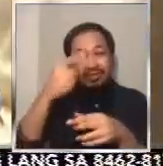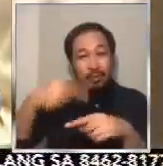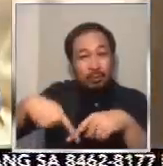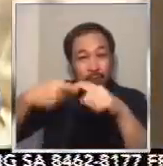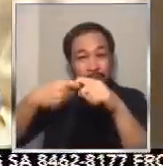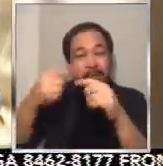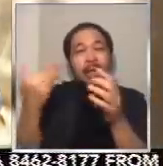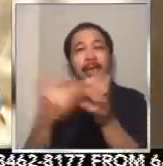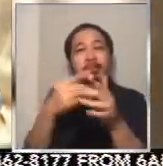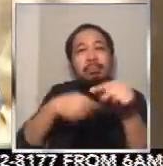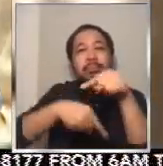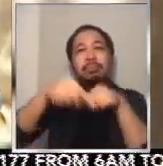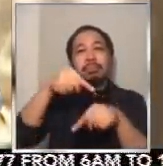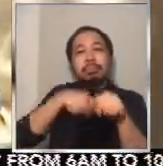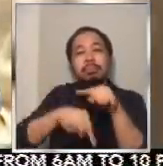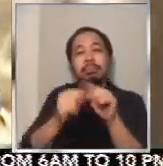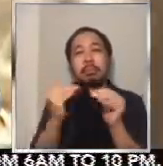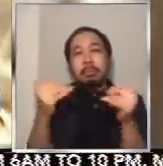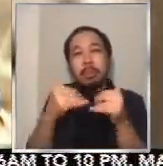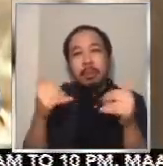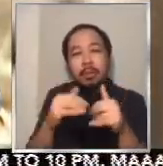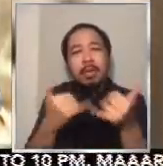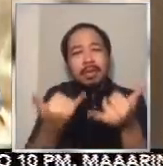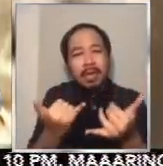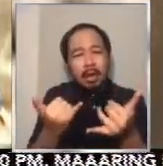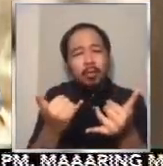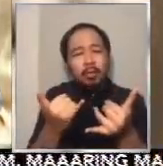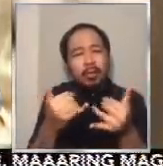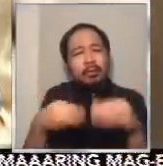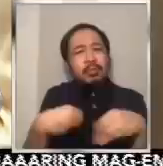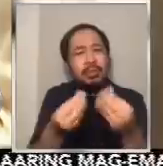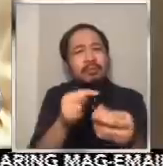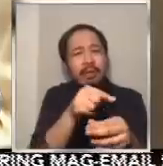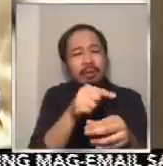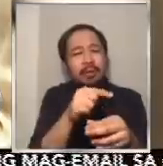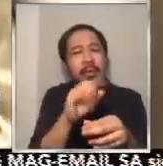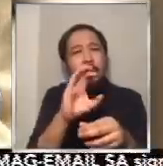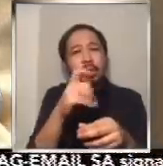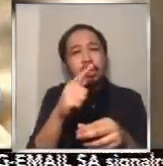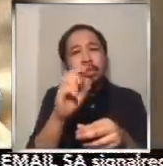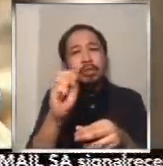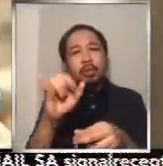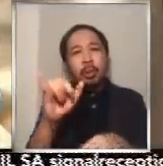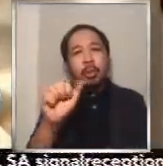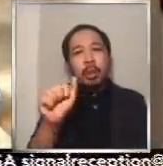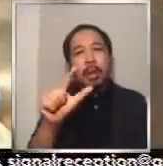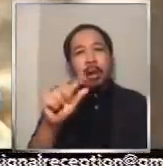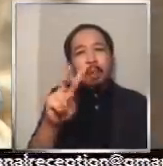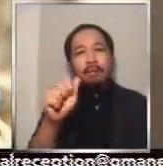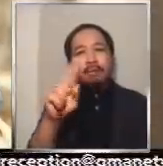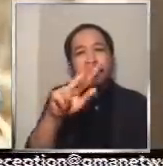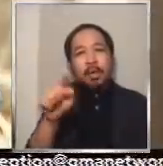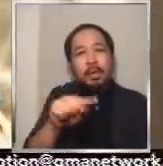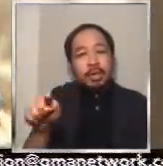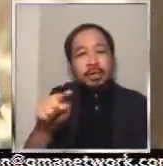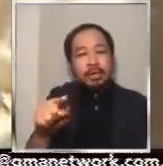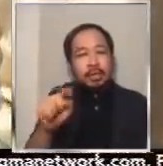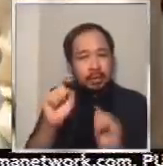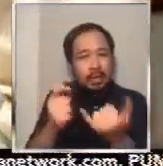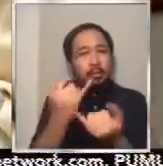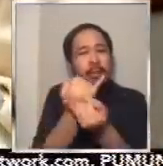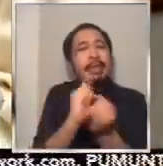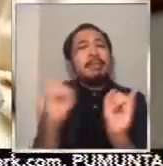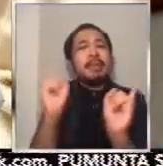let us give Chairman Chicoy Alvarez and our Committee on Legislative Franchise complete autonomy. Wala